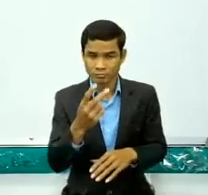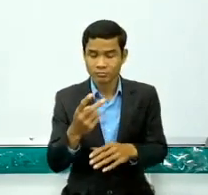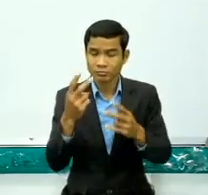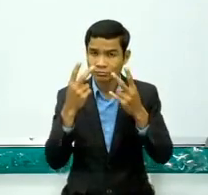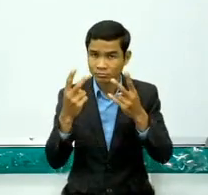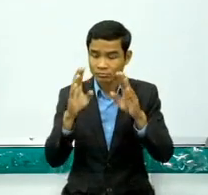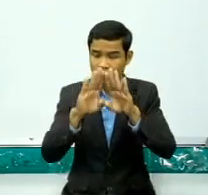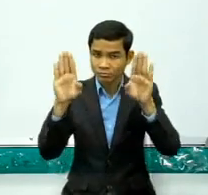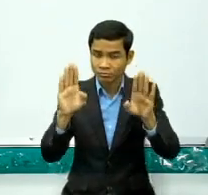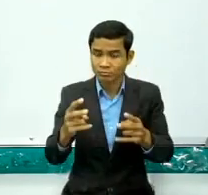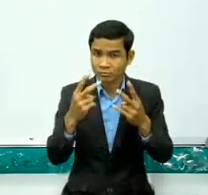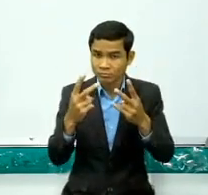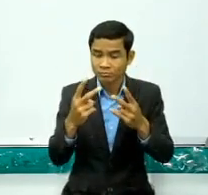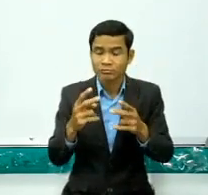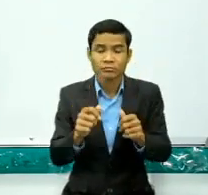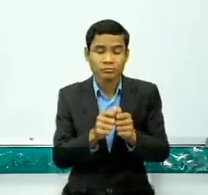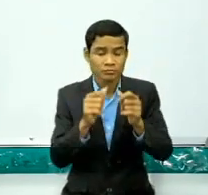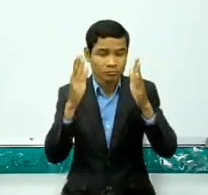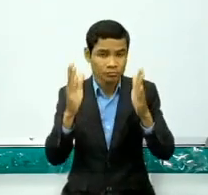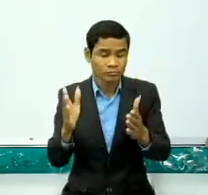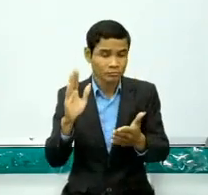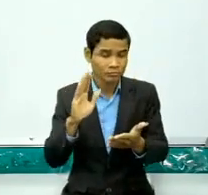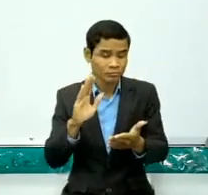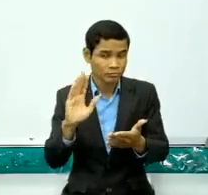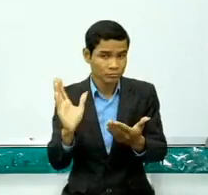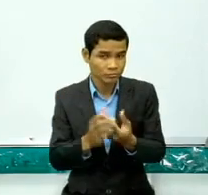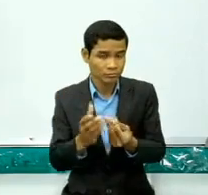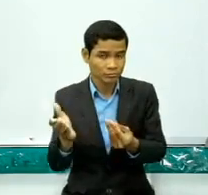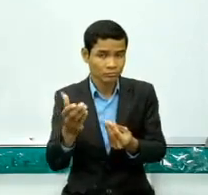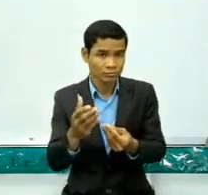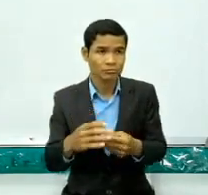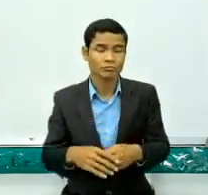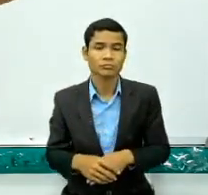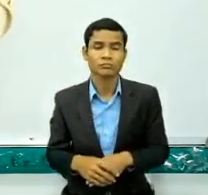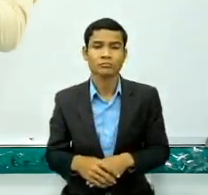កក្តារខៀនដើម្បីផ្ទៀងផ្ទាត់ជាមួយអ្នកគ្រូទាំងអស់គ្នាណា